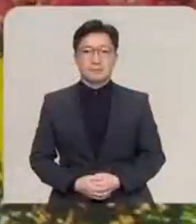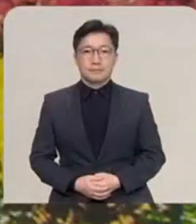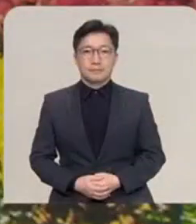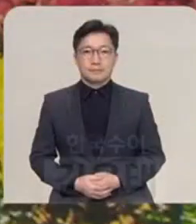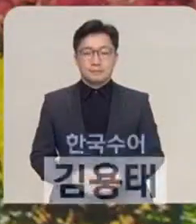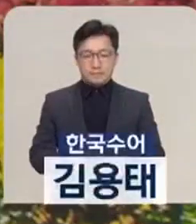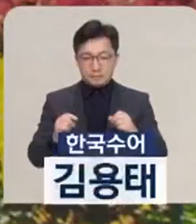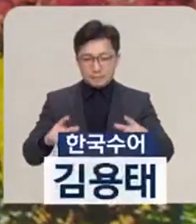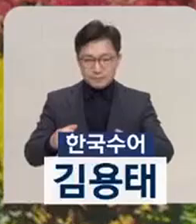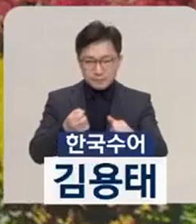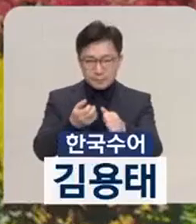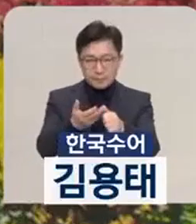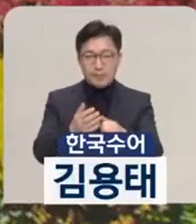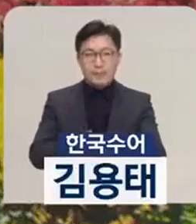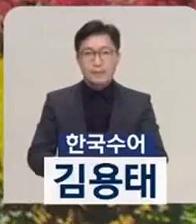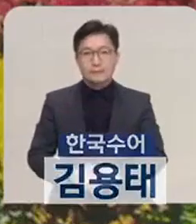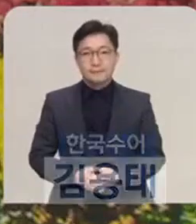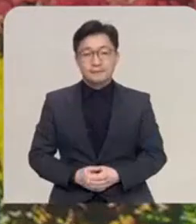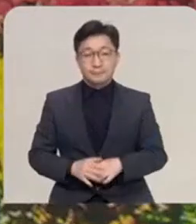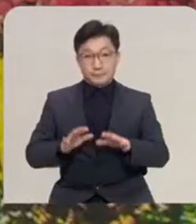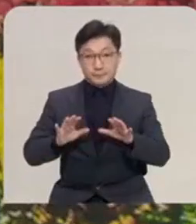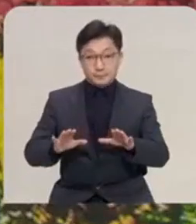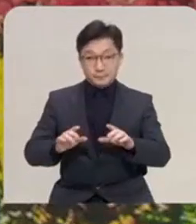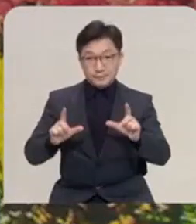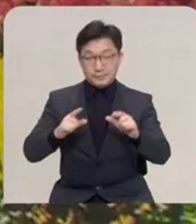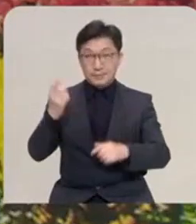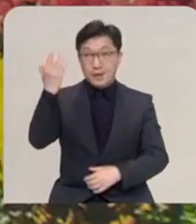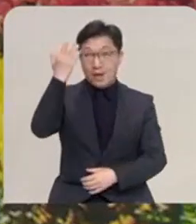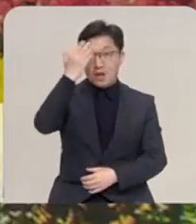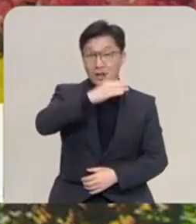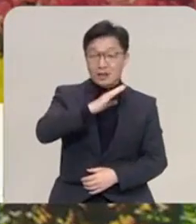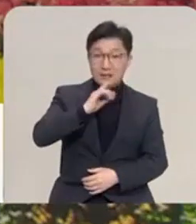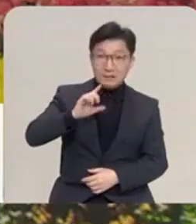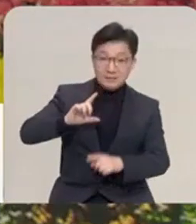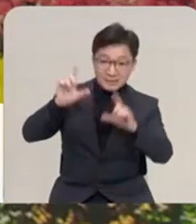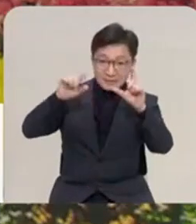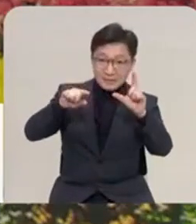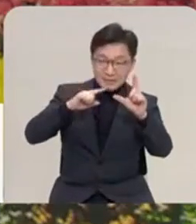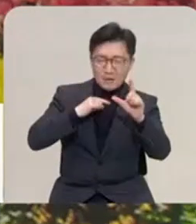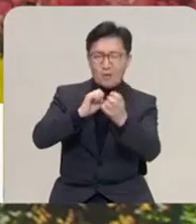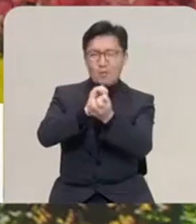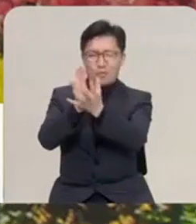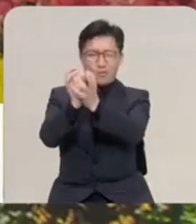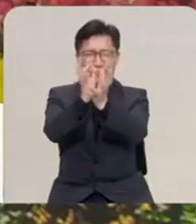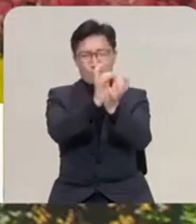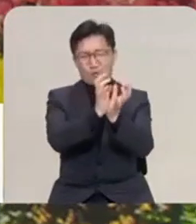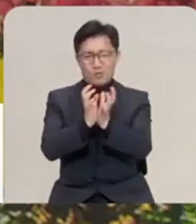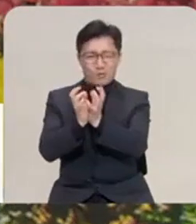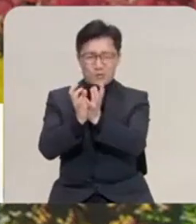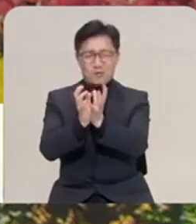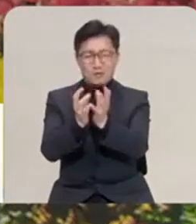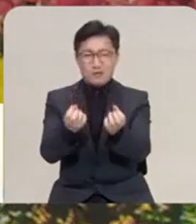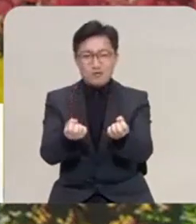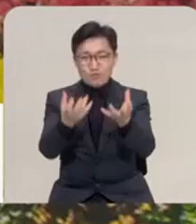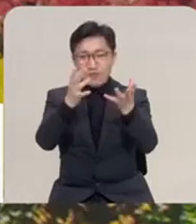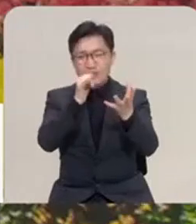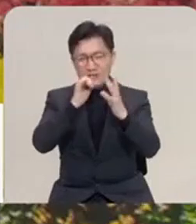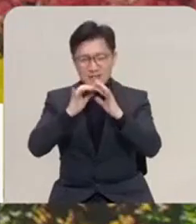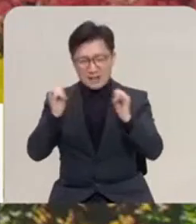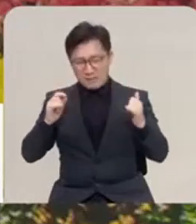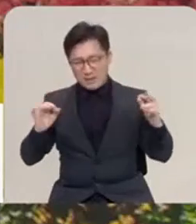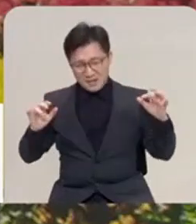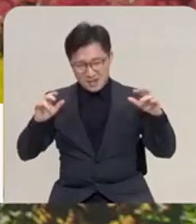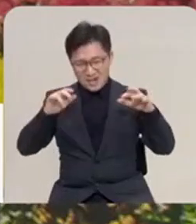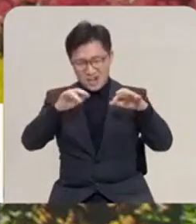9시 전북권 뉴스입니다. 주말인 오늘 청명한 날씨 속에 가을꽃의 향연이 펼쳐진 국화축제에 인파가